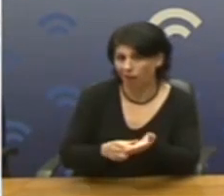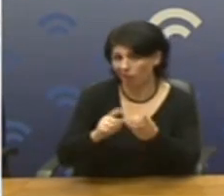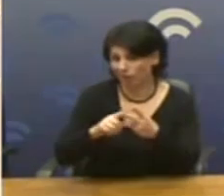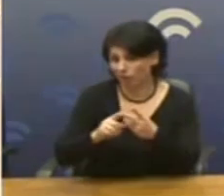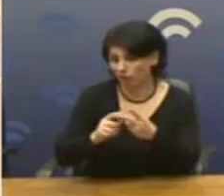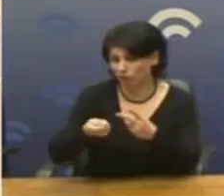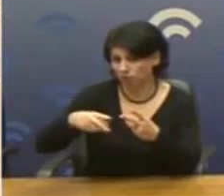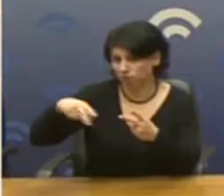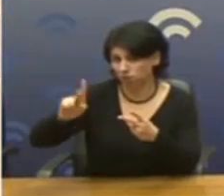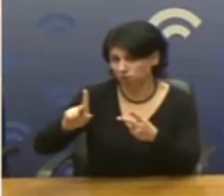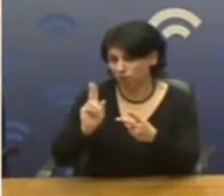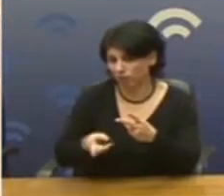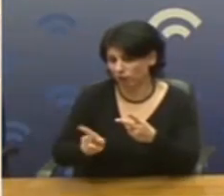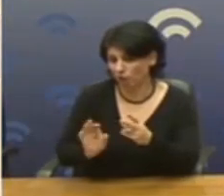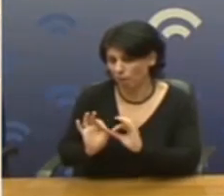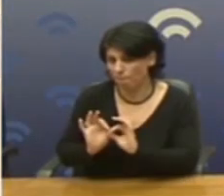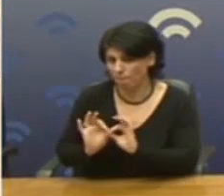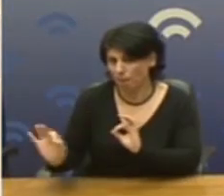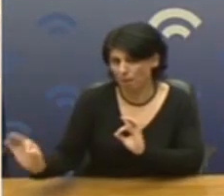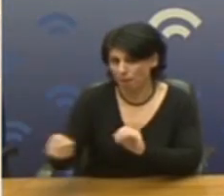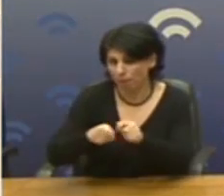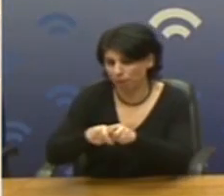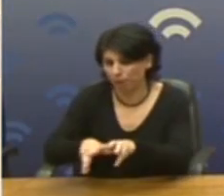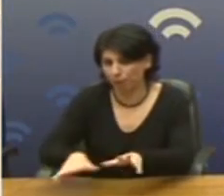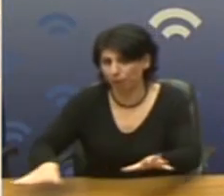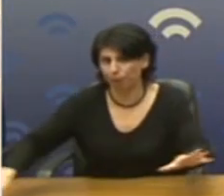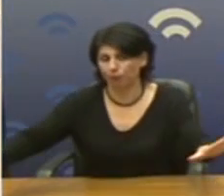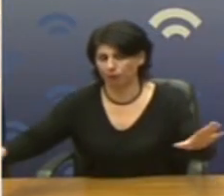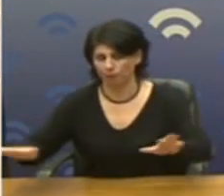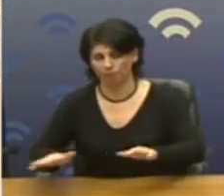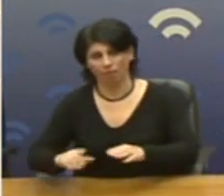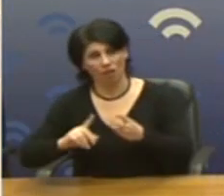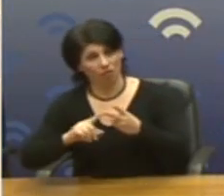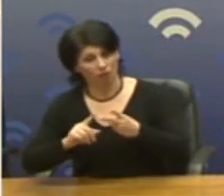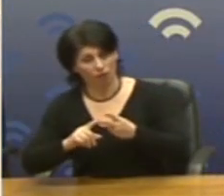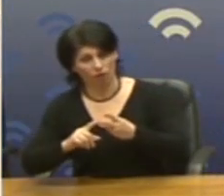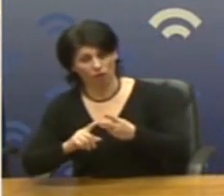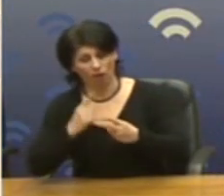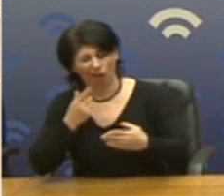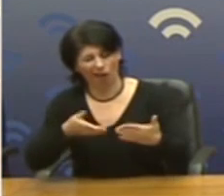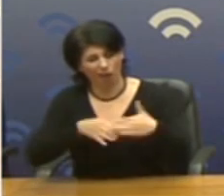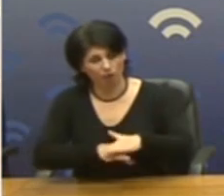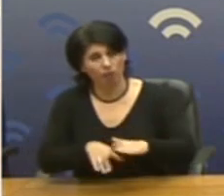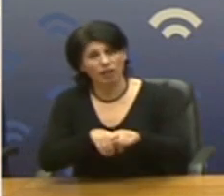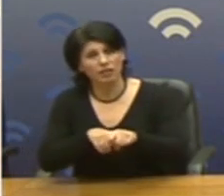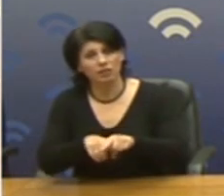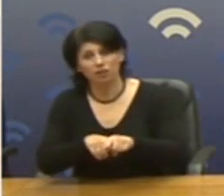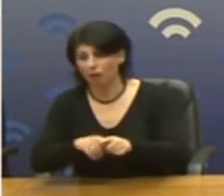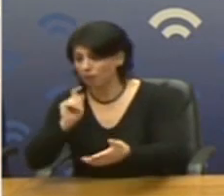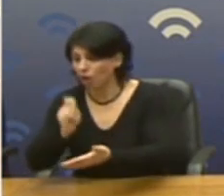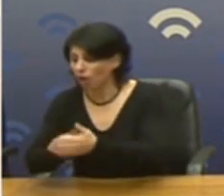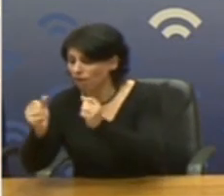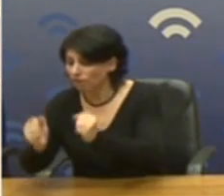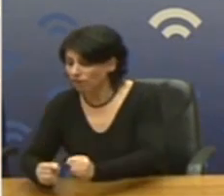διασποράς. Αποκαλύπτεται επίσης από το ίδιο το γεγονός ότι το κράτος εξαρτάται από την προμήθεια βασικών υλικών